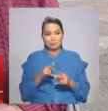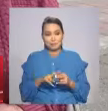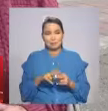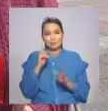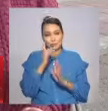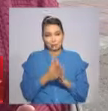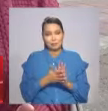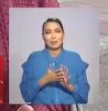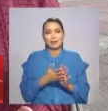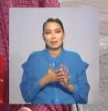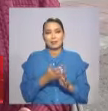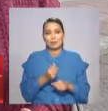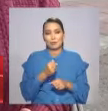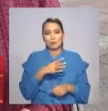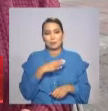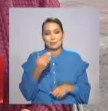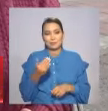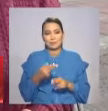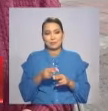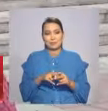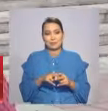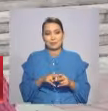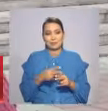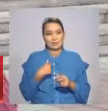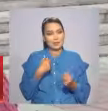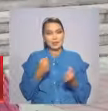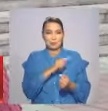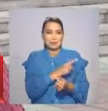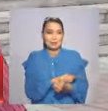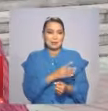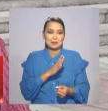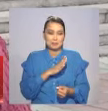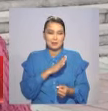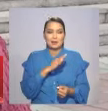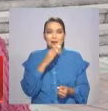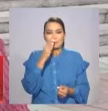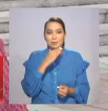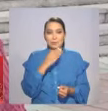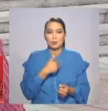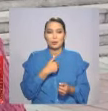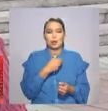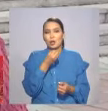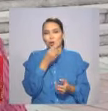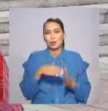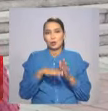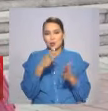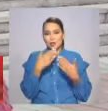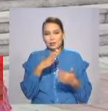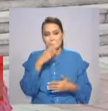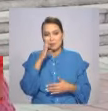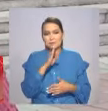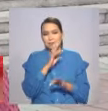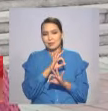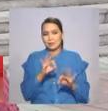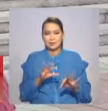понятно. Вот. Но, не знаю, обоих любила крепко. У нас очень хорошие мама и папа были. Папа вообще все для семьи делал. Но он